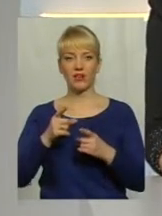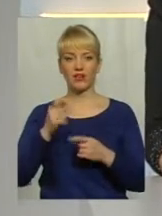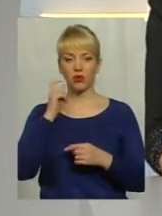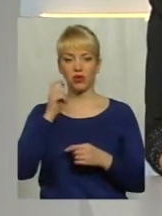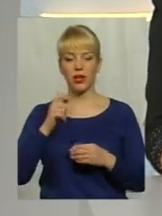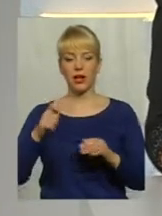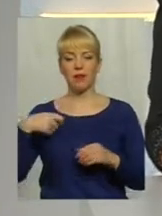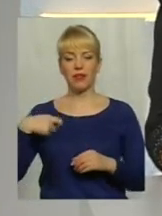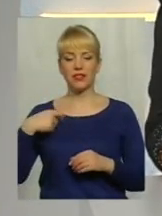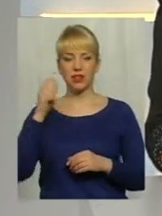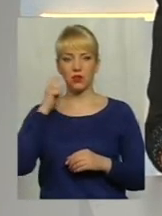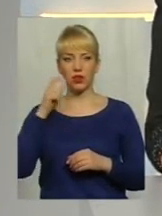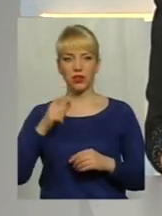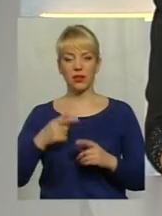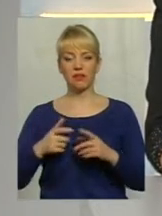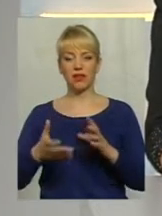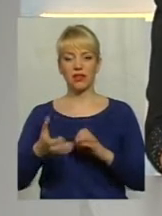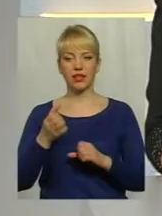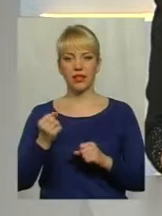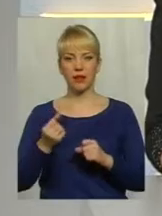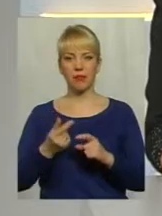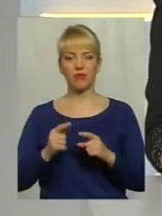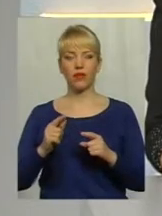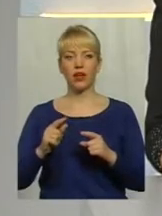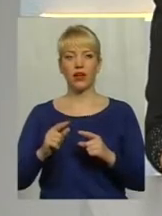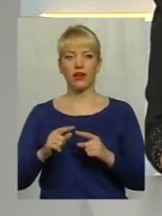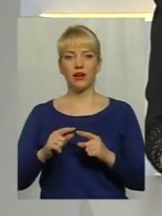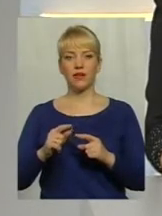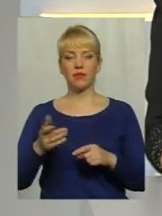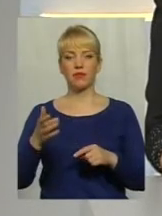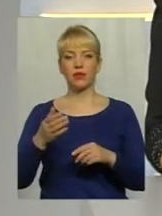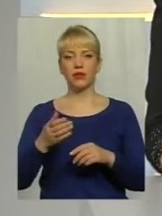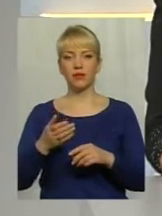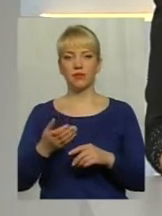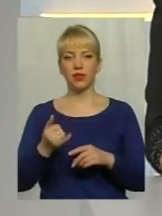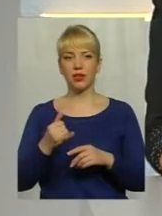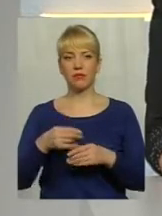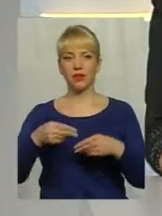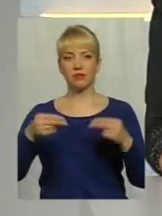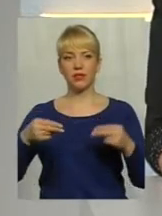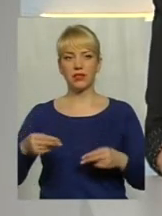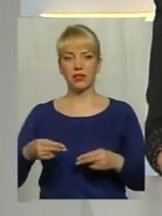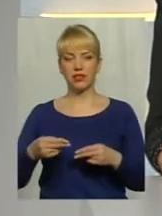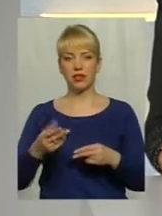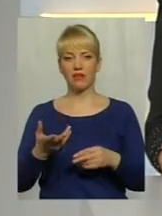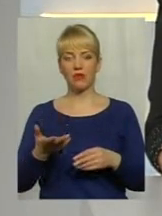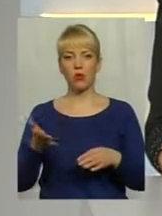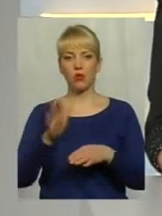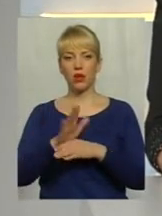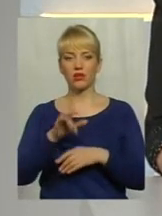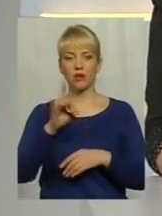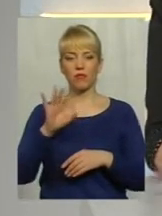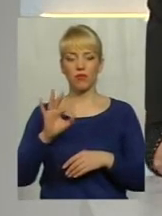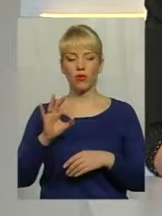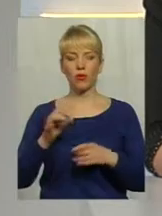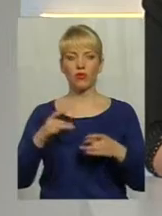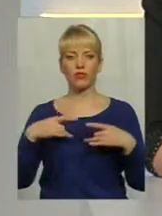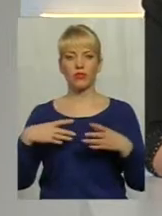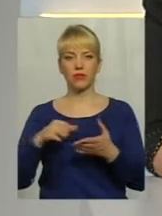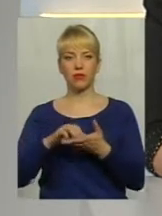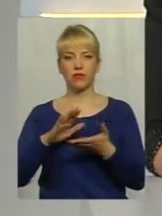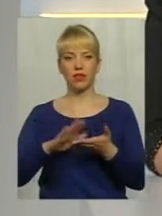ініціативу Всеукраїнської ради церков і підписав указ про відзначення в Україні 500-річчя реформація. Так ось,